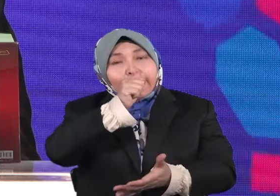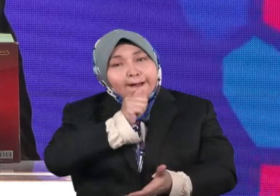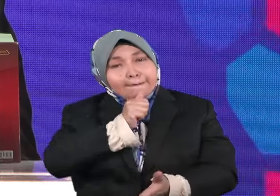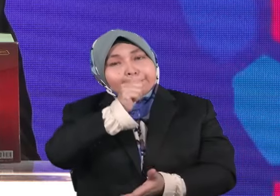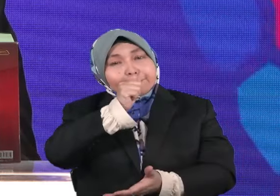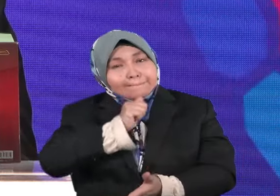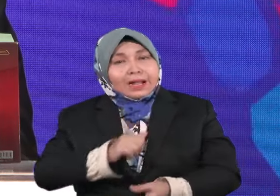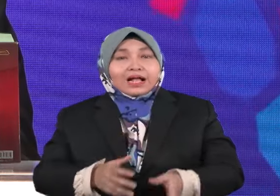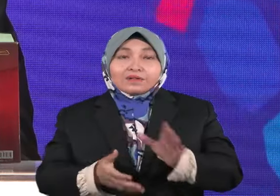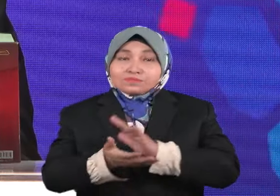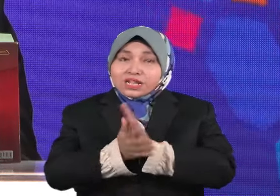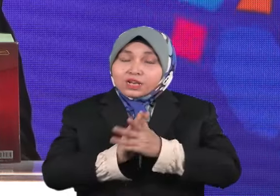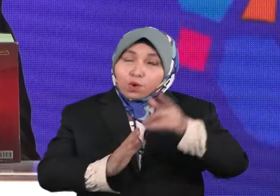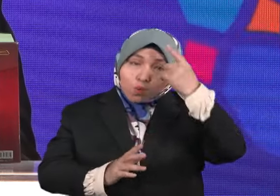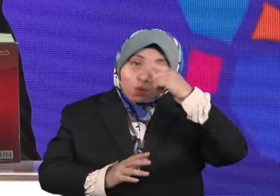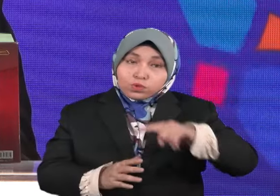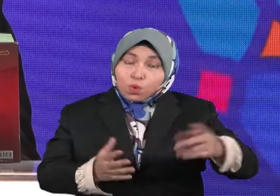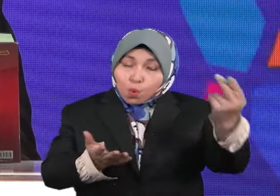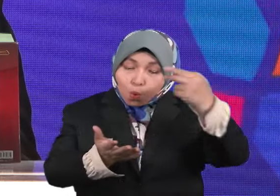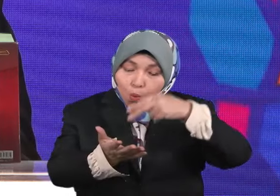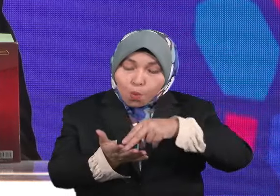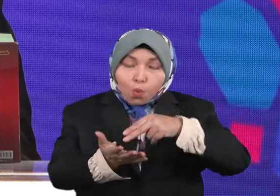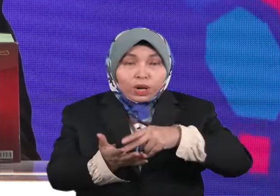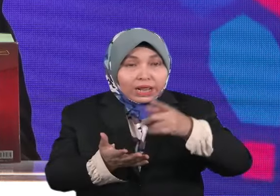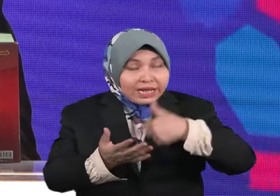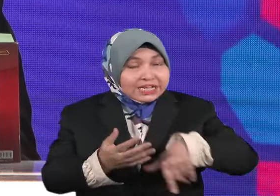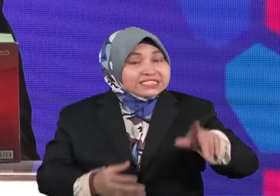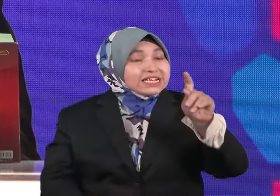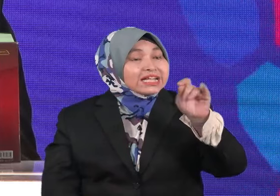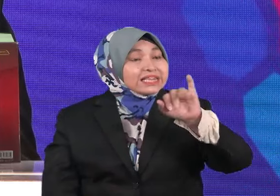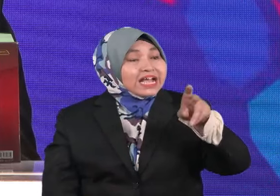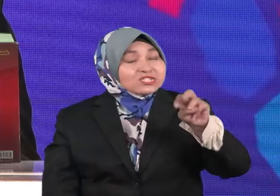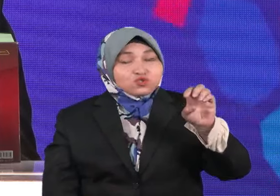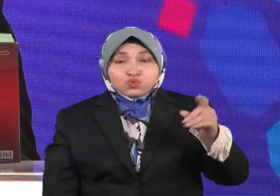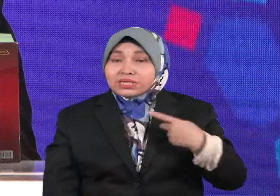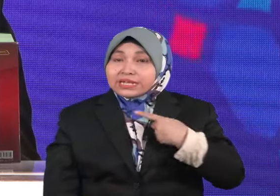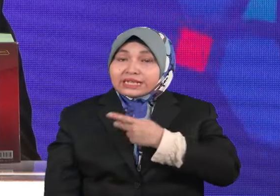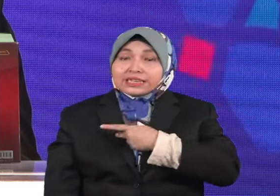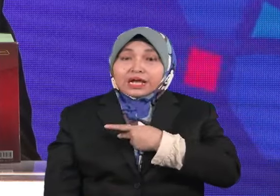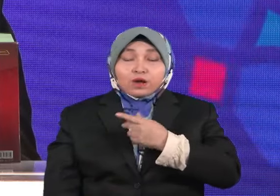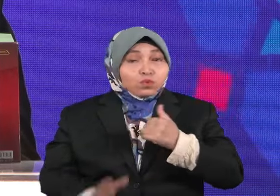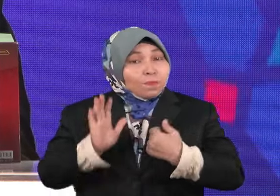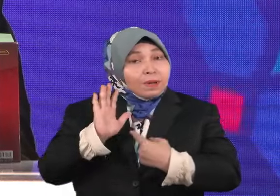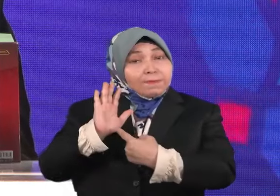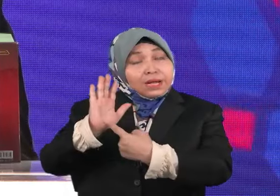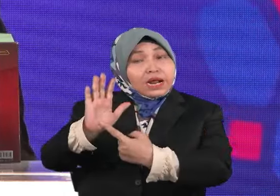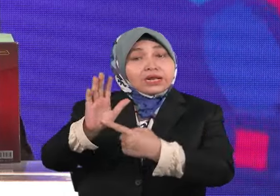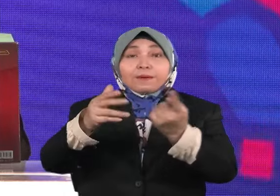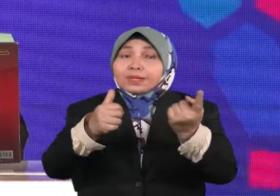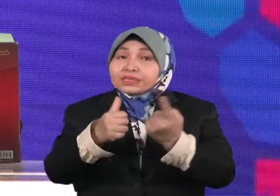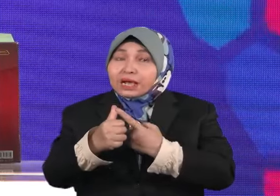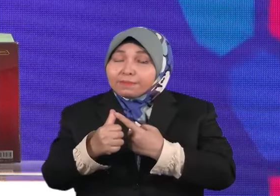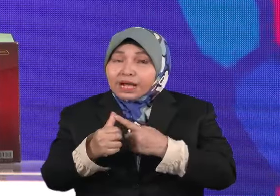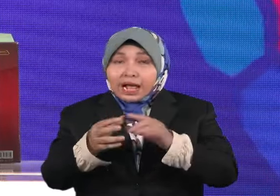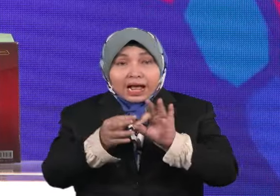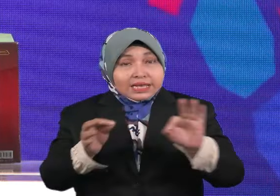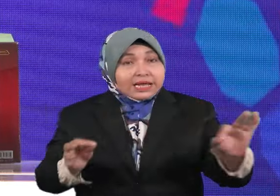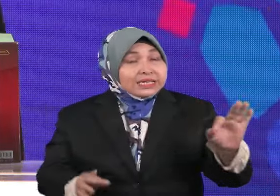Baik, untuk ulang kaji tajuk kita, kita lihat untuk paparan yang pertama ini pada ayat